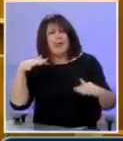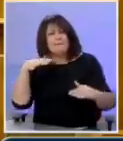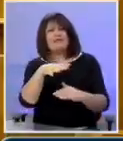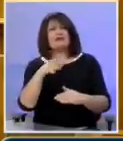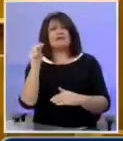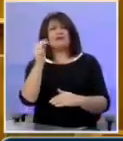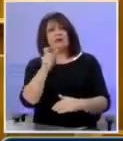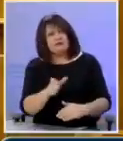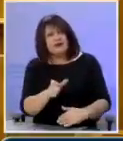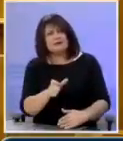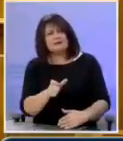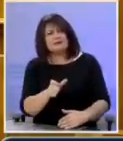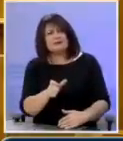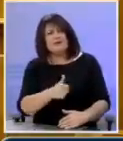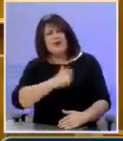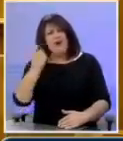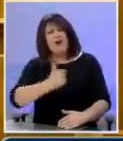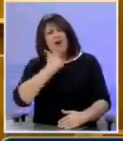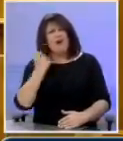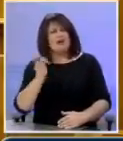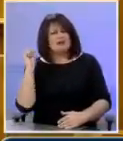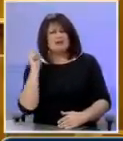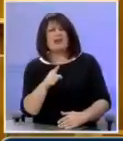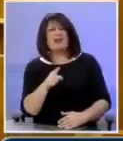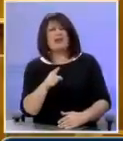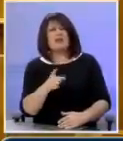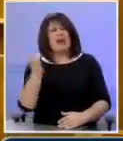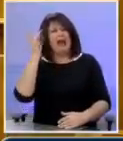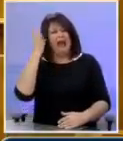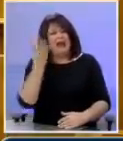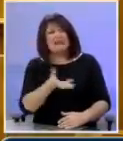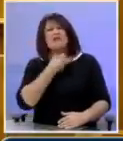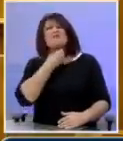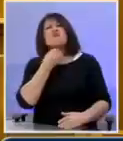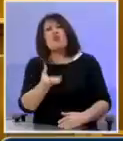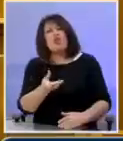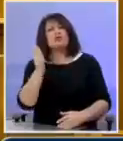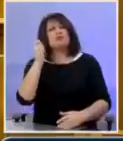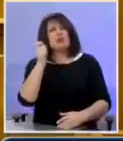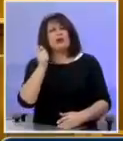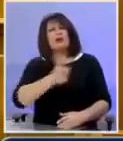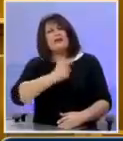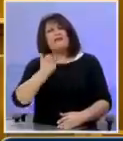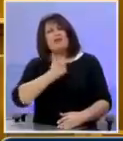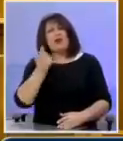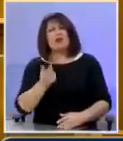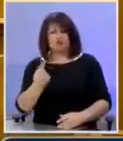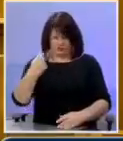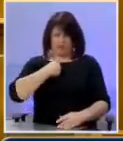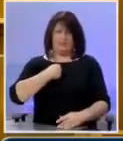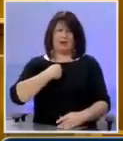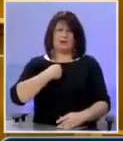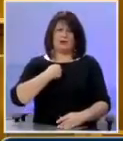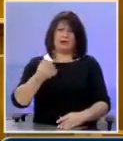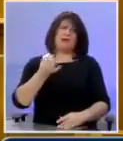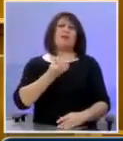βουλευτών και να φωνασκούν συνθήματα αλήτες προδότες πολιτικοί κατονομάζοντας και εμένα βεβαίως